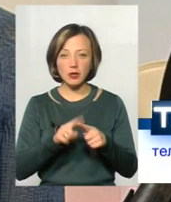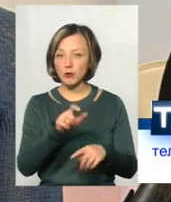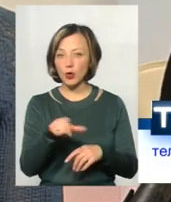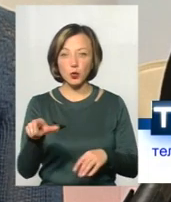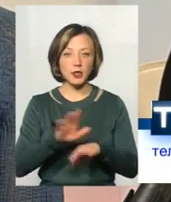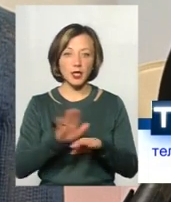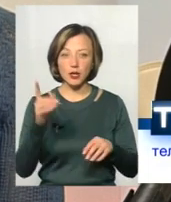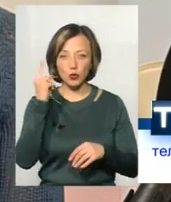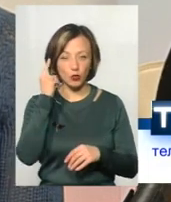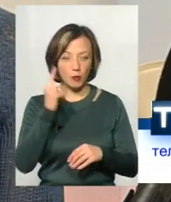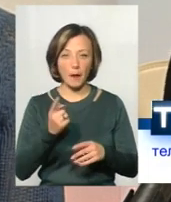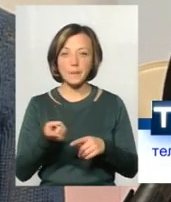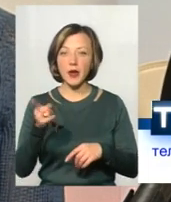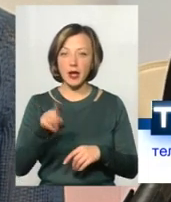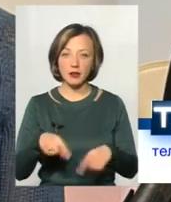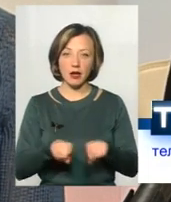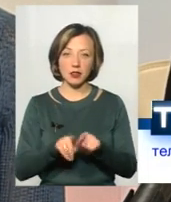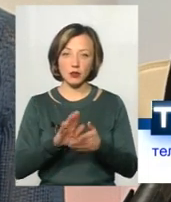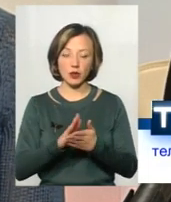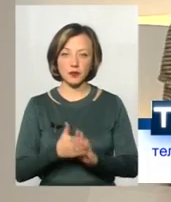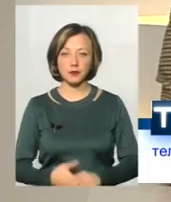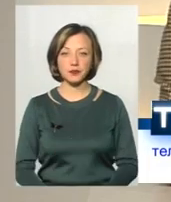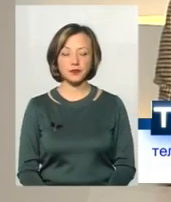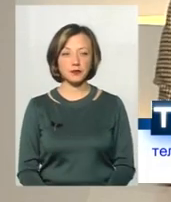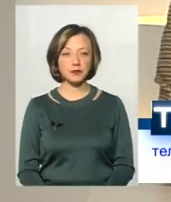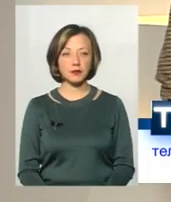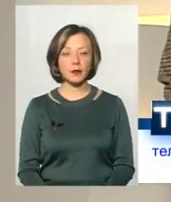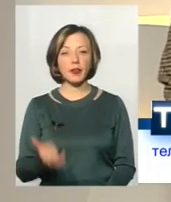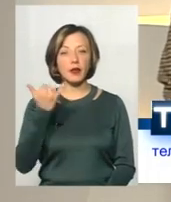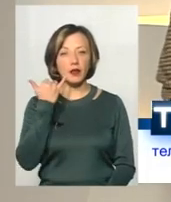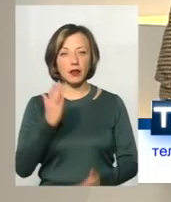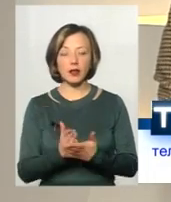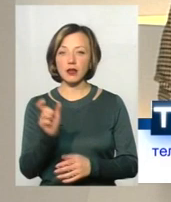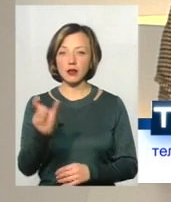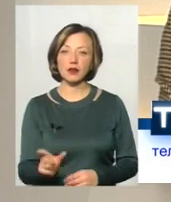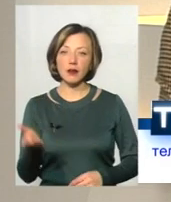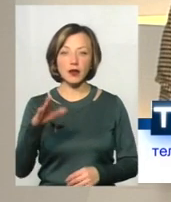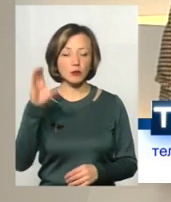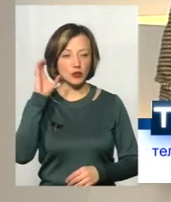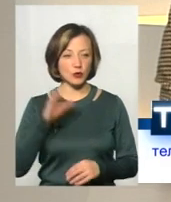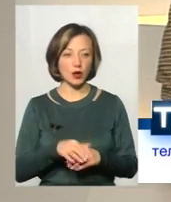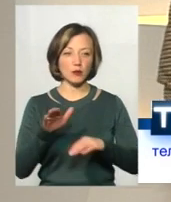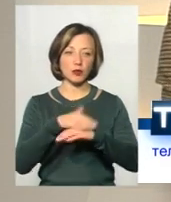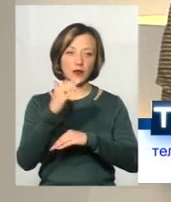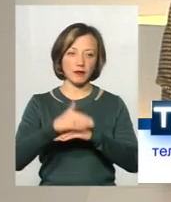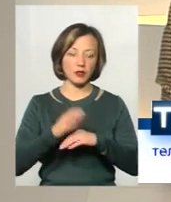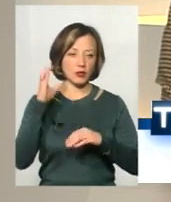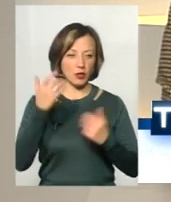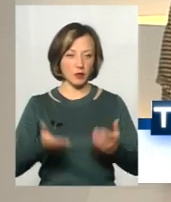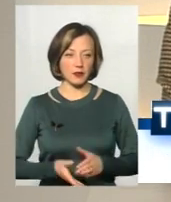не думают. Поэтому дякую. Така ситуація. Дякую, пані Світлана. У нас на зв'язку вже є глядач. Давайте почуємо його. Добрий вечір, ви в ефірі.